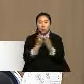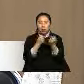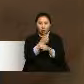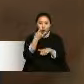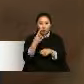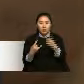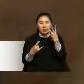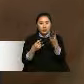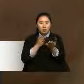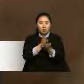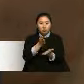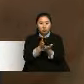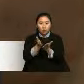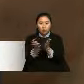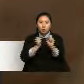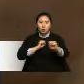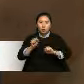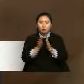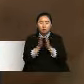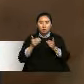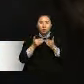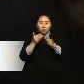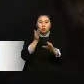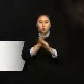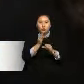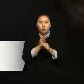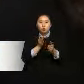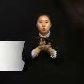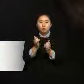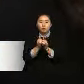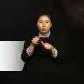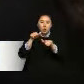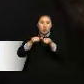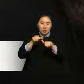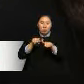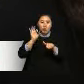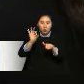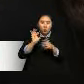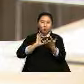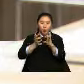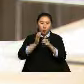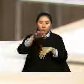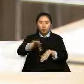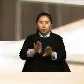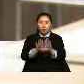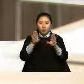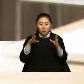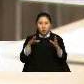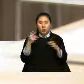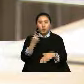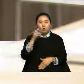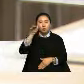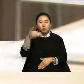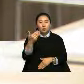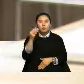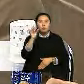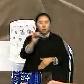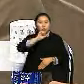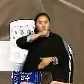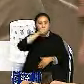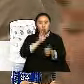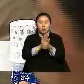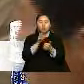세계 분과에 대한 활동을 시작했고 그 과정에서 전문가 자문료와 공론화장 개최 비용 등 2,900만 원의